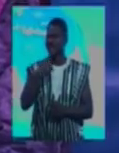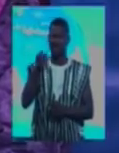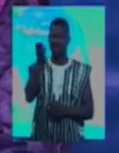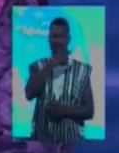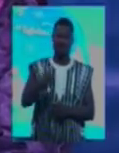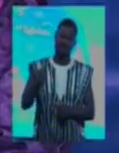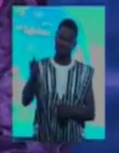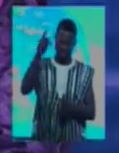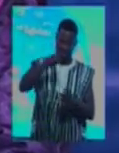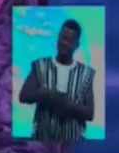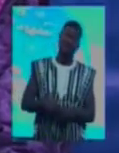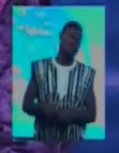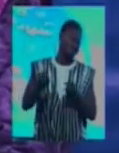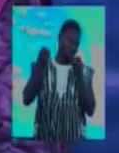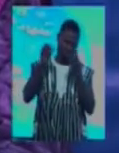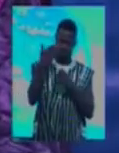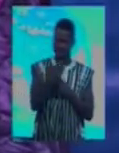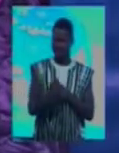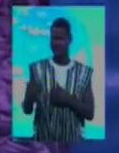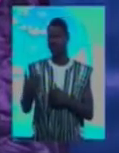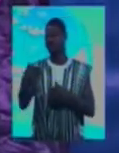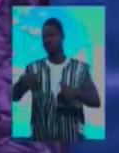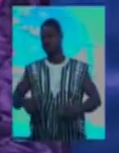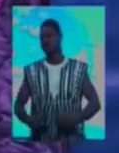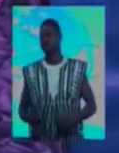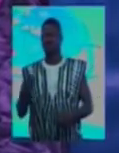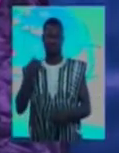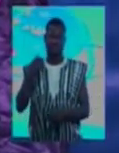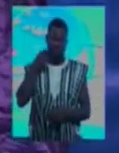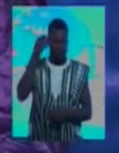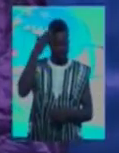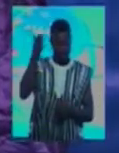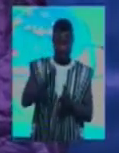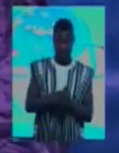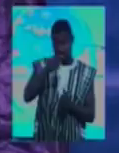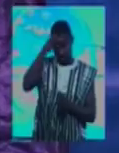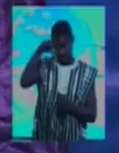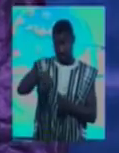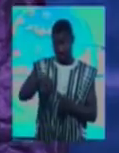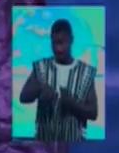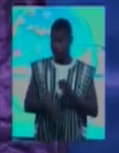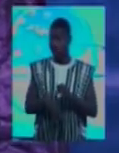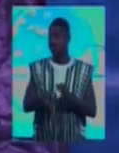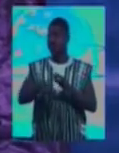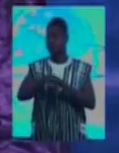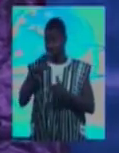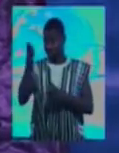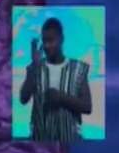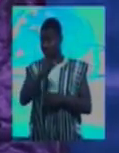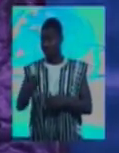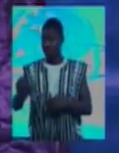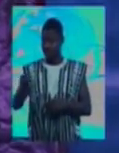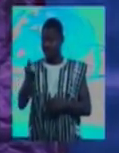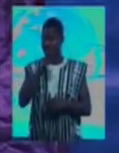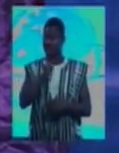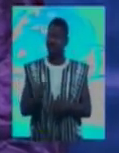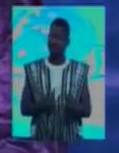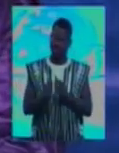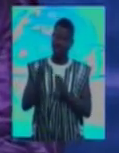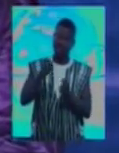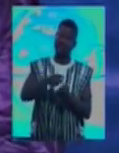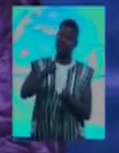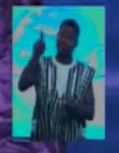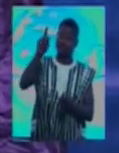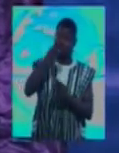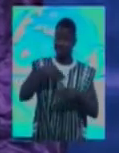la majorité des enfants et des jeunes chez nous. Parce que, bon, sorti de Ouaga, sorti de certaines grandes villes, même la